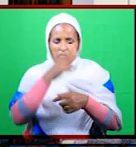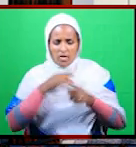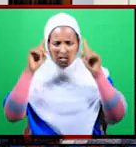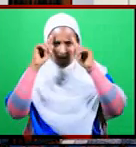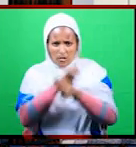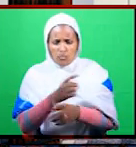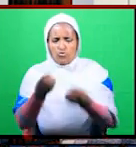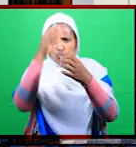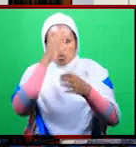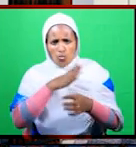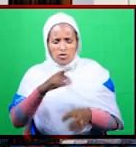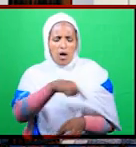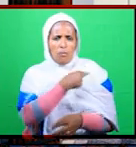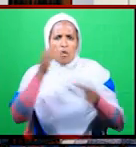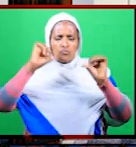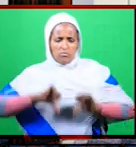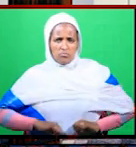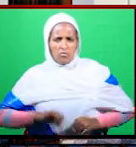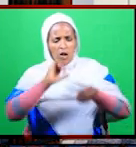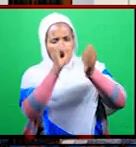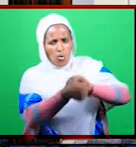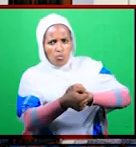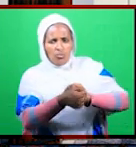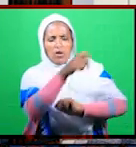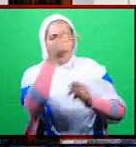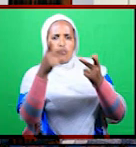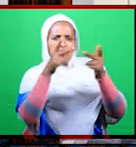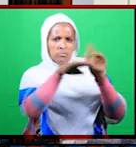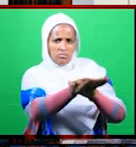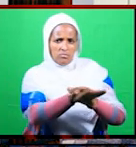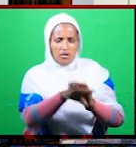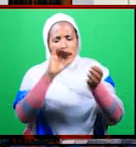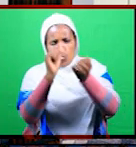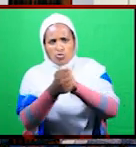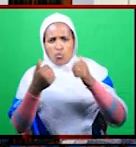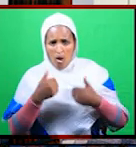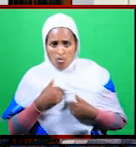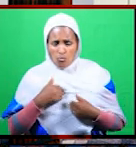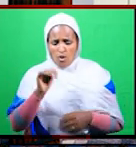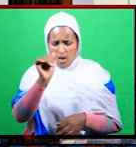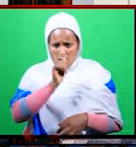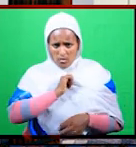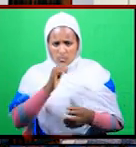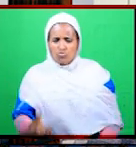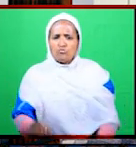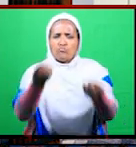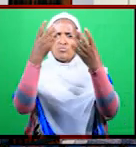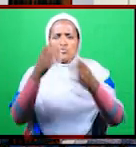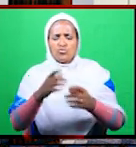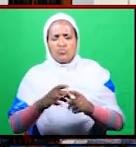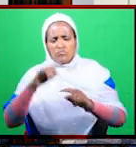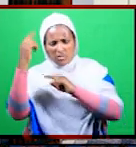በመመኘት ተሳስተው ብዙዎች ሃይማኖታቸውን ለውጠዋል፣ ወይም ሃይማኖታቸውን የለወጡ አሉ፣ ለራሳቸው